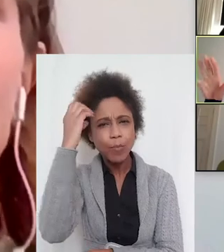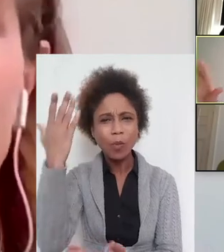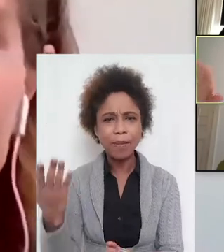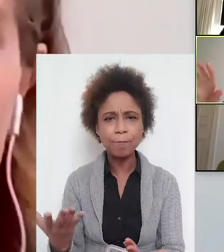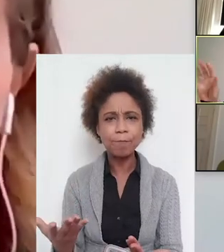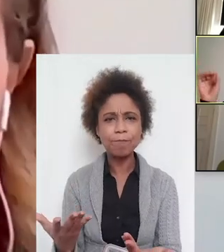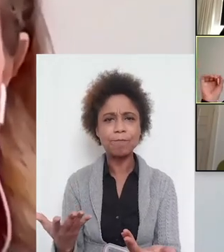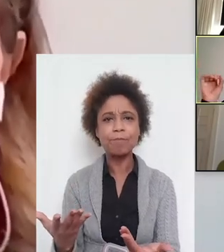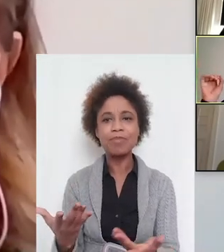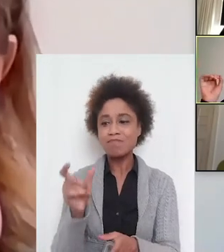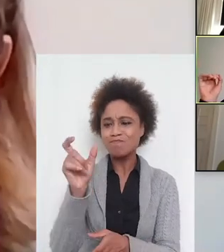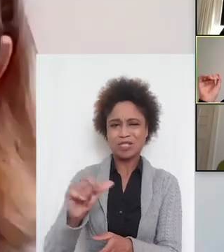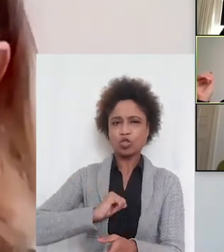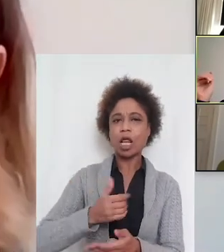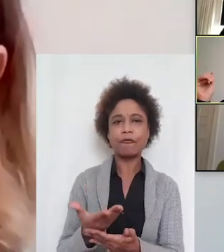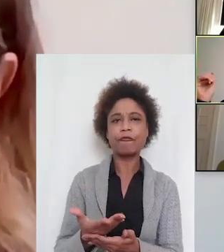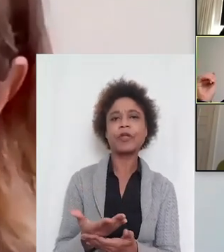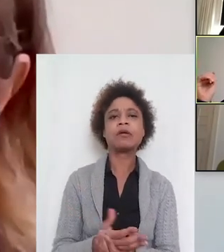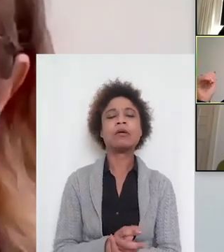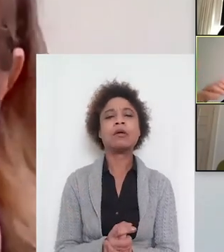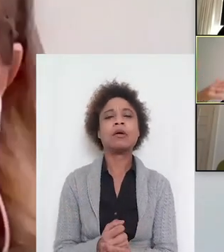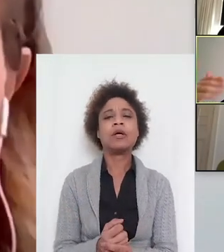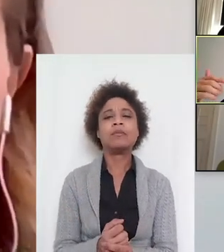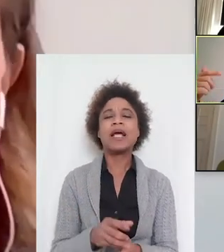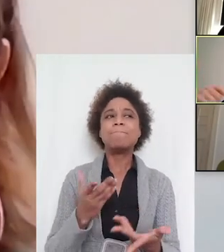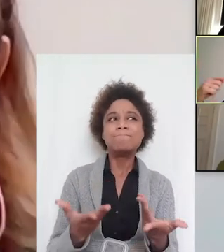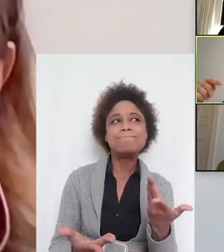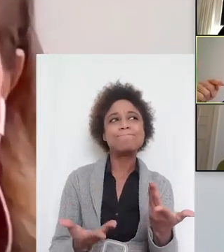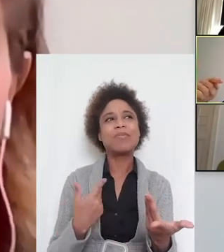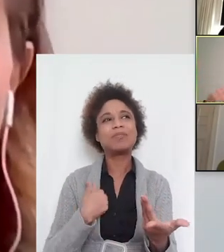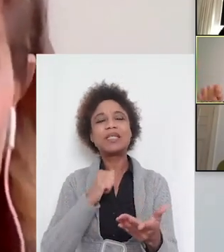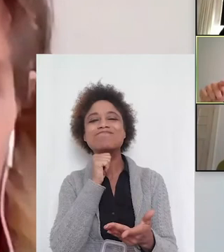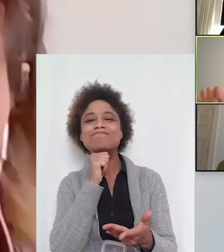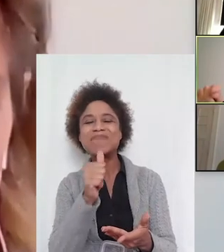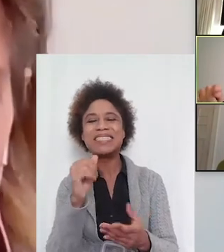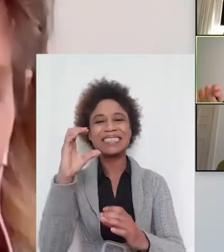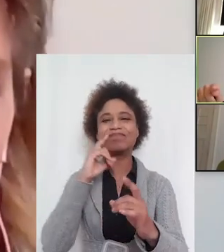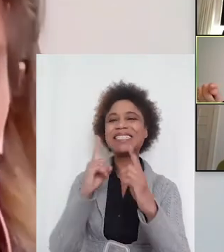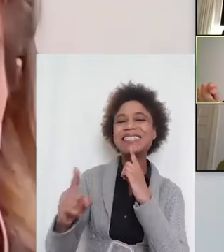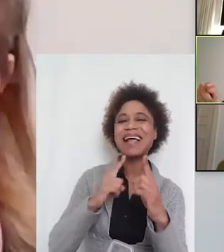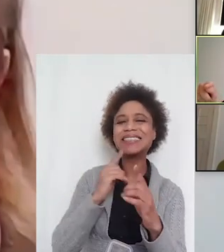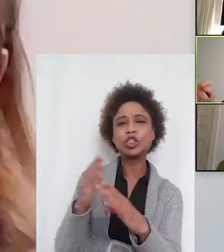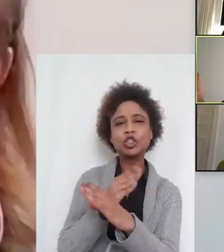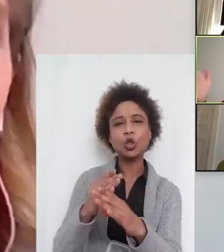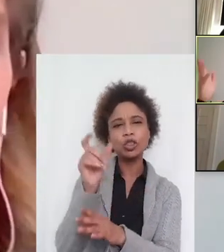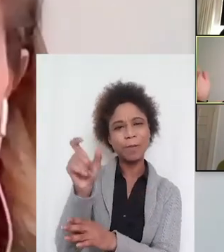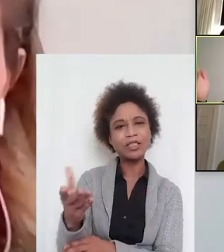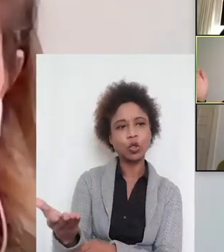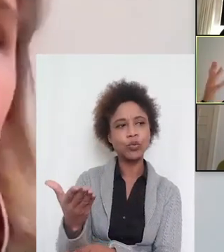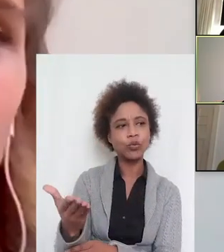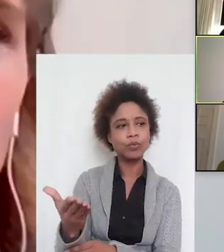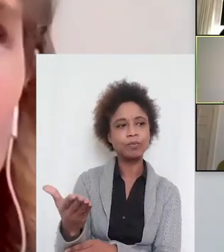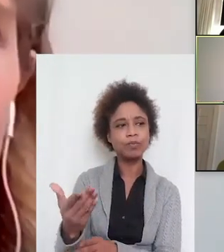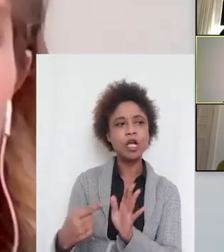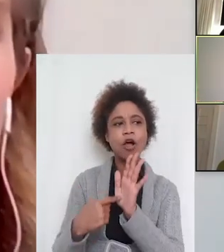van een persoon zelf, maar als een mismatch in een interactie tussen die persoon en